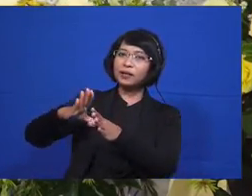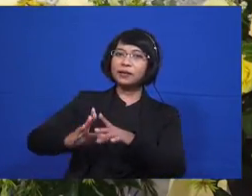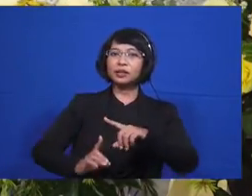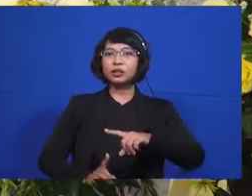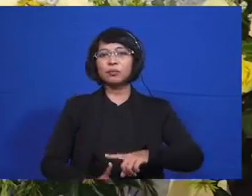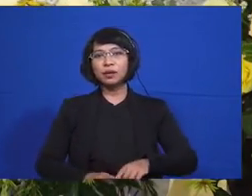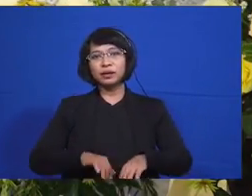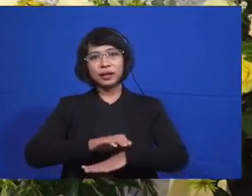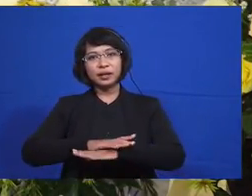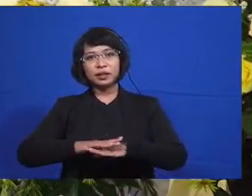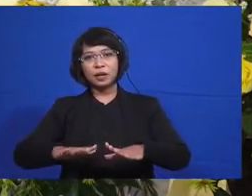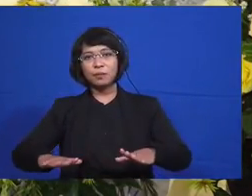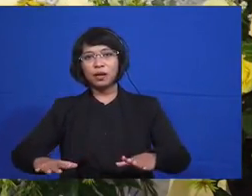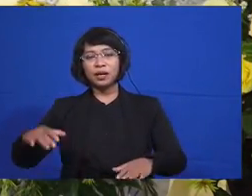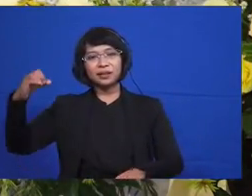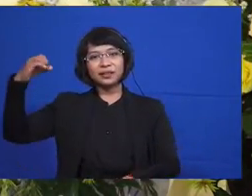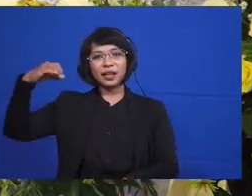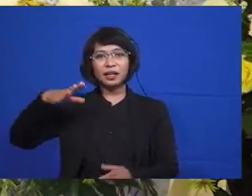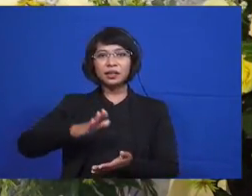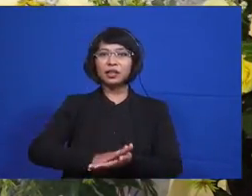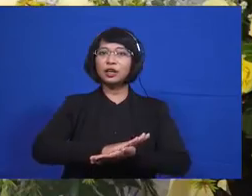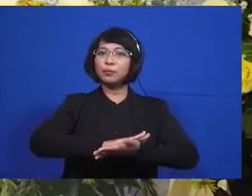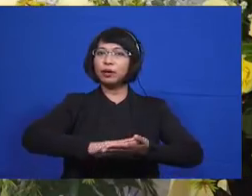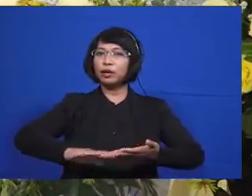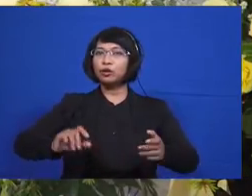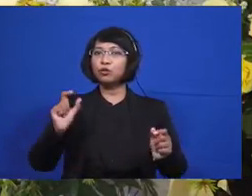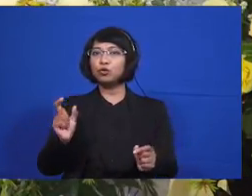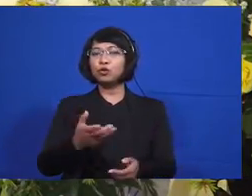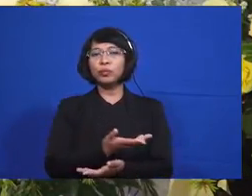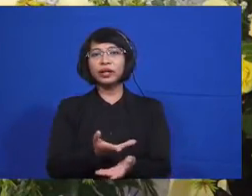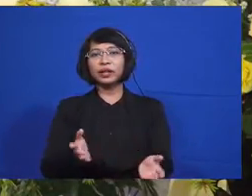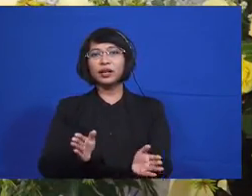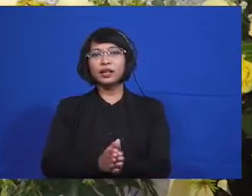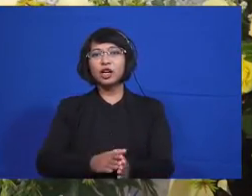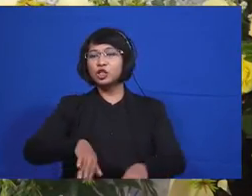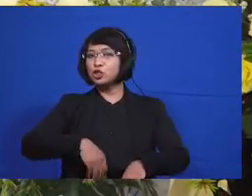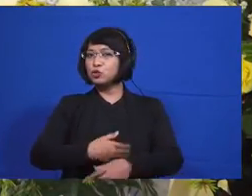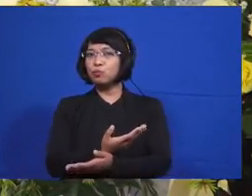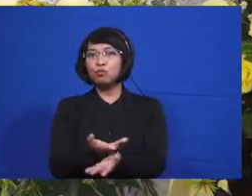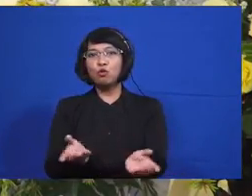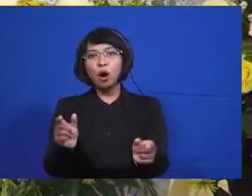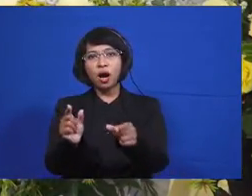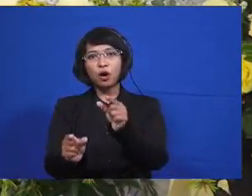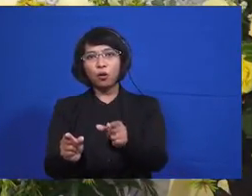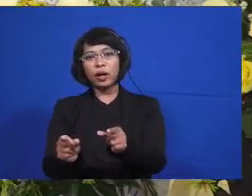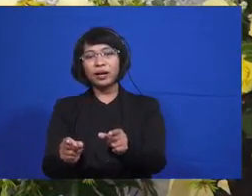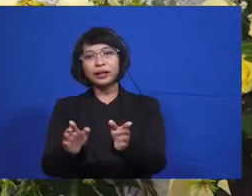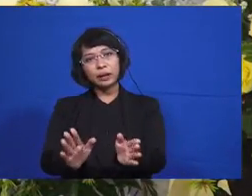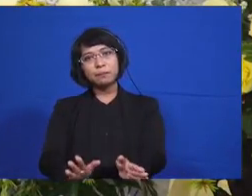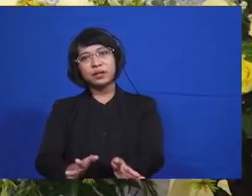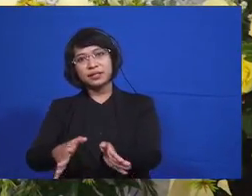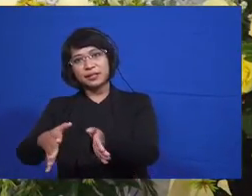nyaman, terang dan damai kepada mereka dan semua orang yang beristirahat dalam